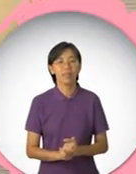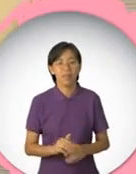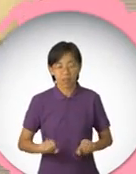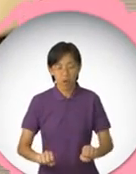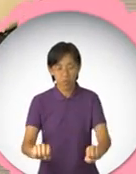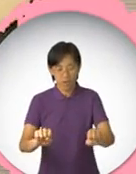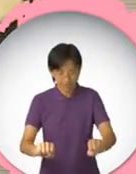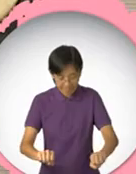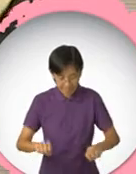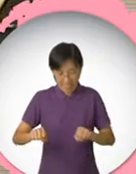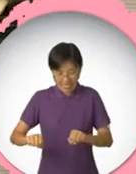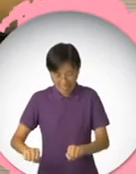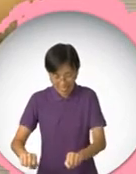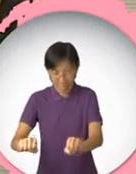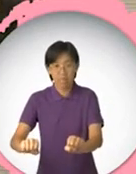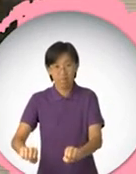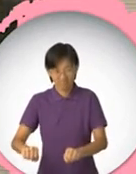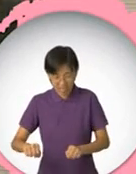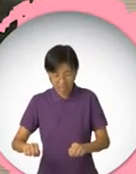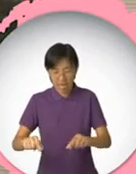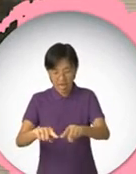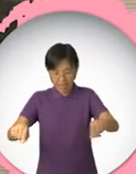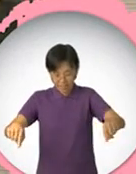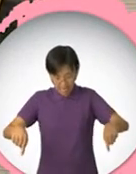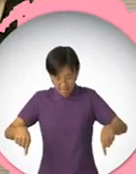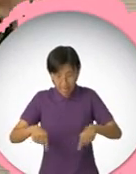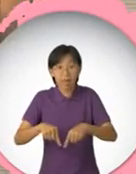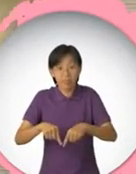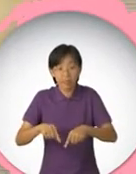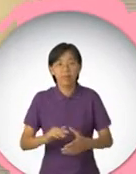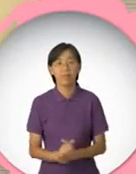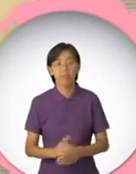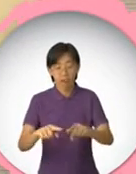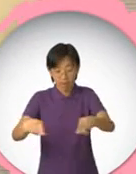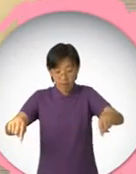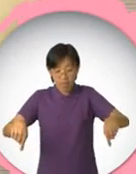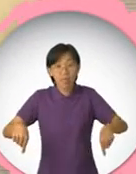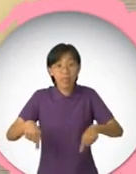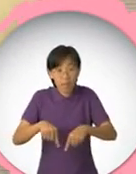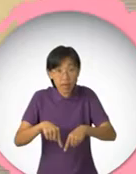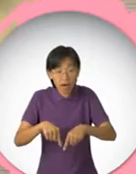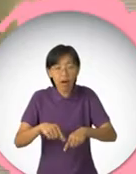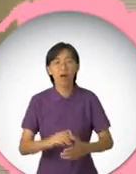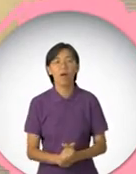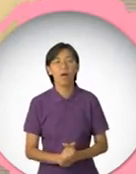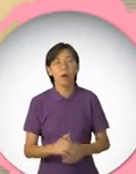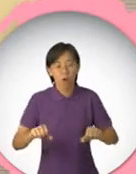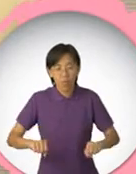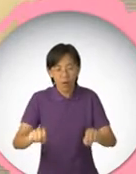ยพยายามให้มันเป็นแผ่นสี่เหลี่ยมค่ะเพราะเวลาเราตัดออกมาเนี่ยมันจะได้ไม่เหลือเศษมากนัก